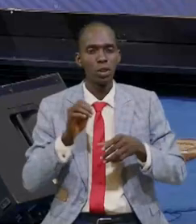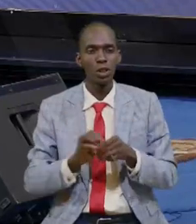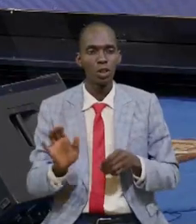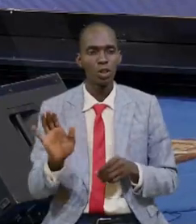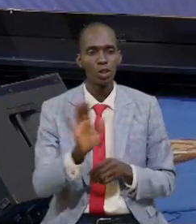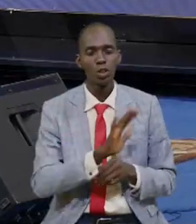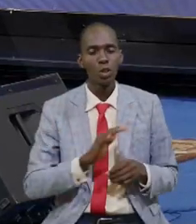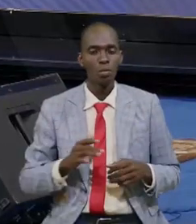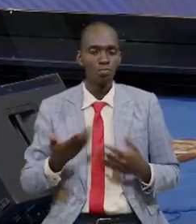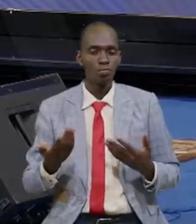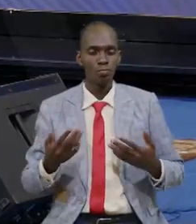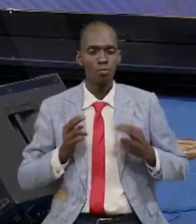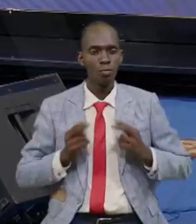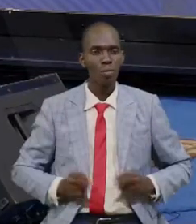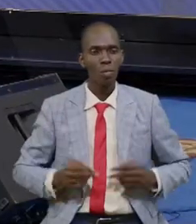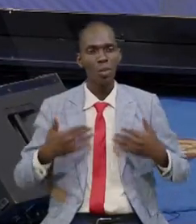votre corps mortel.